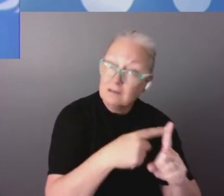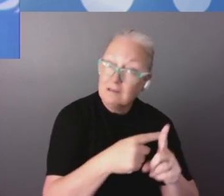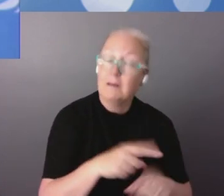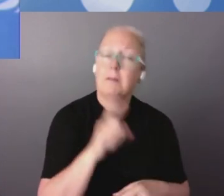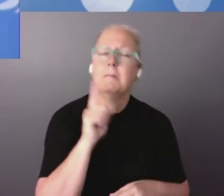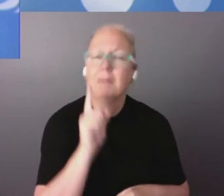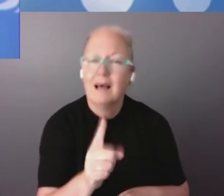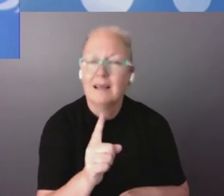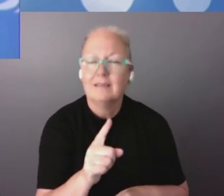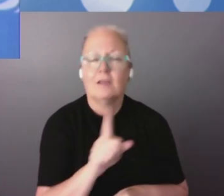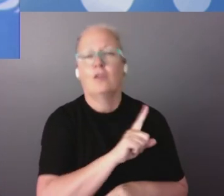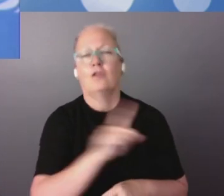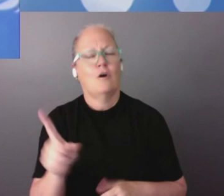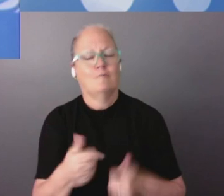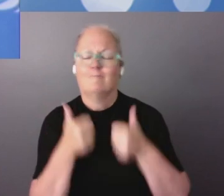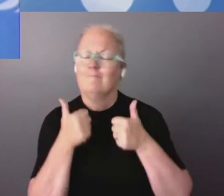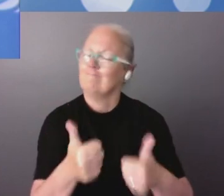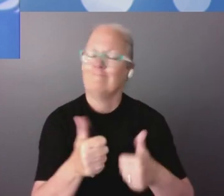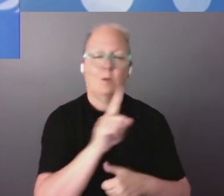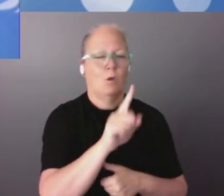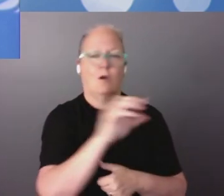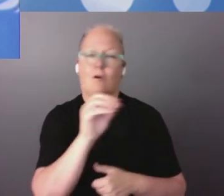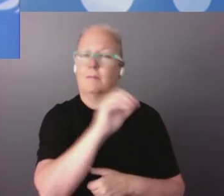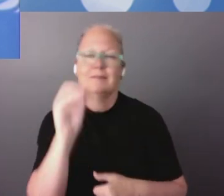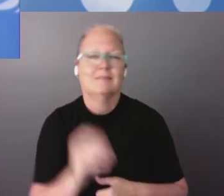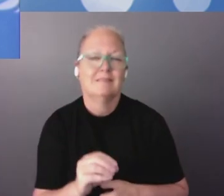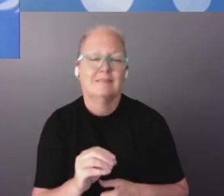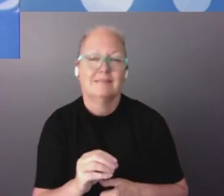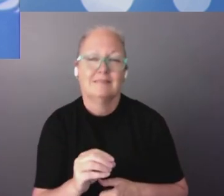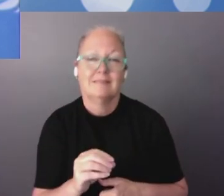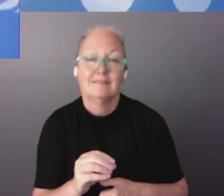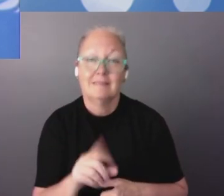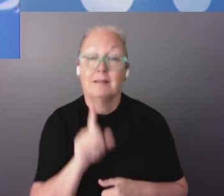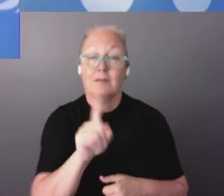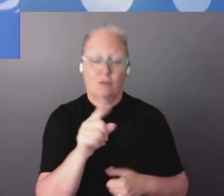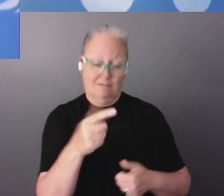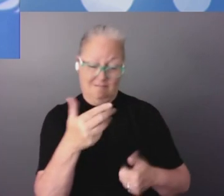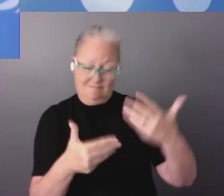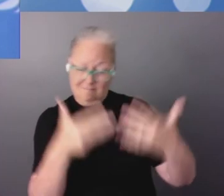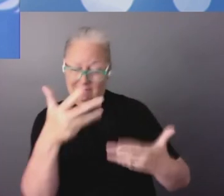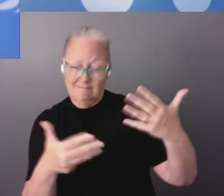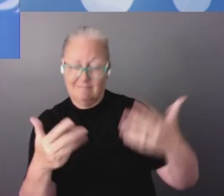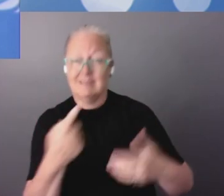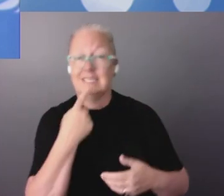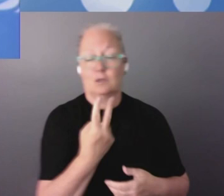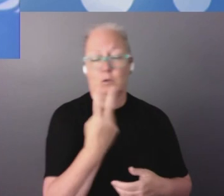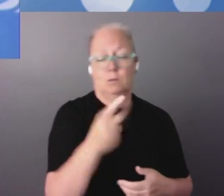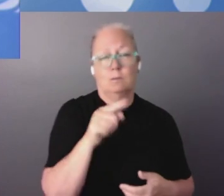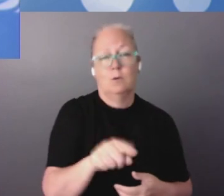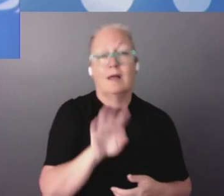показывают, что сильно ускорил рост числа